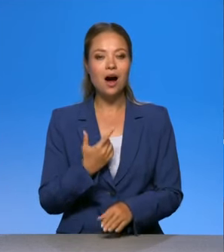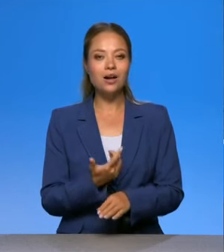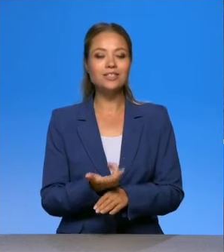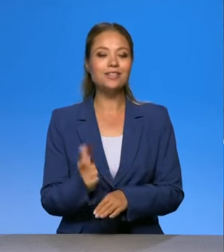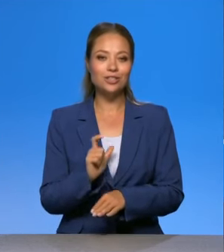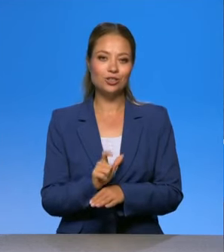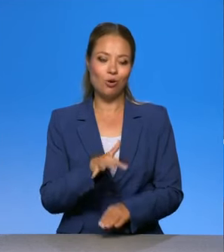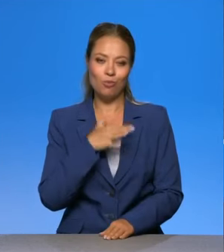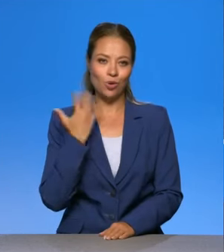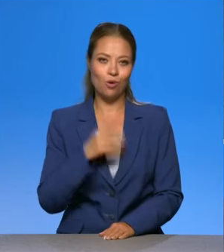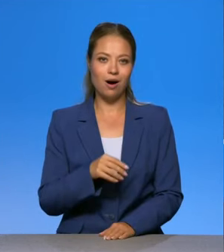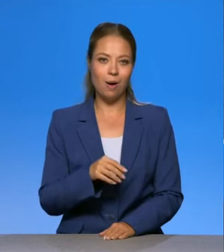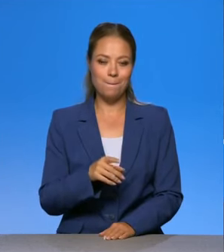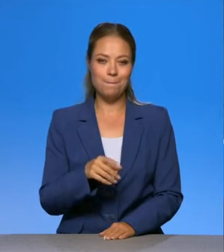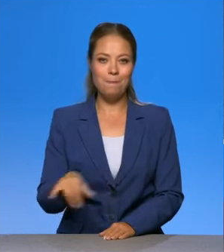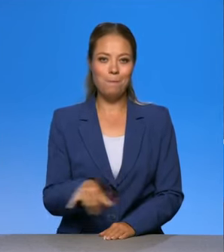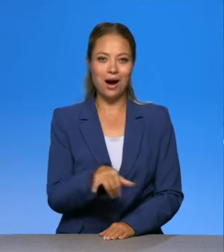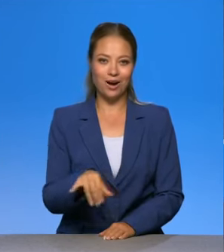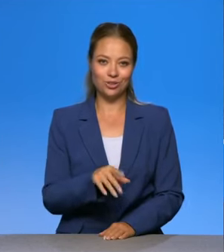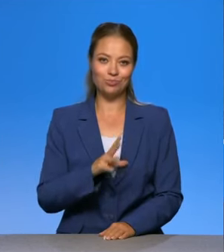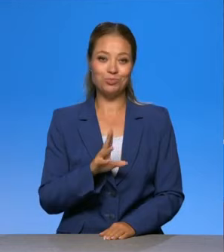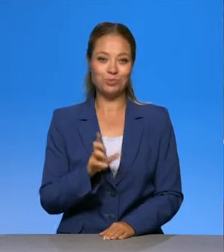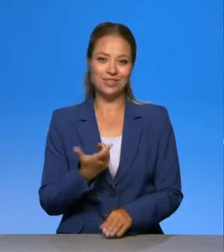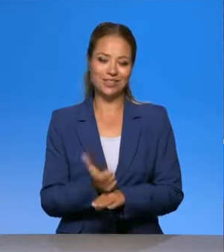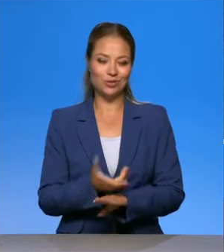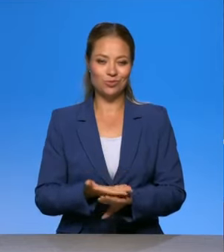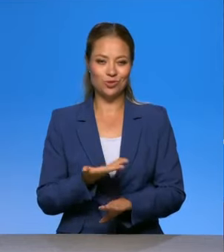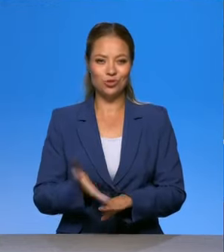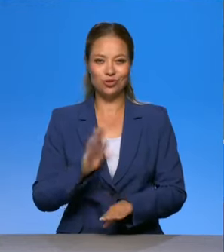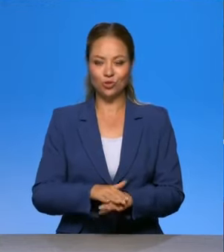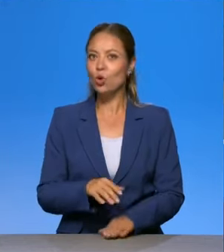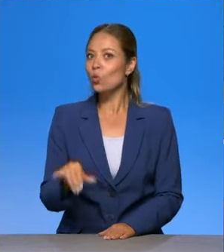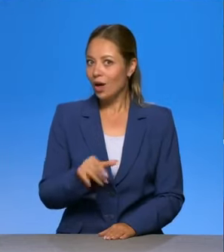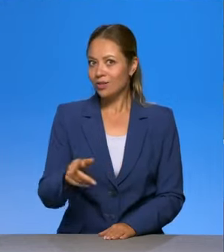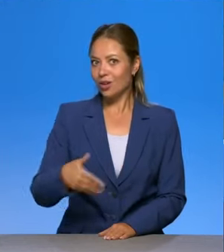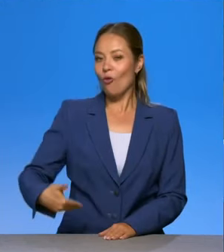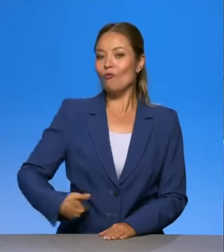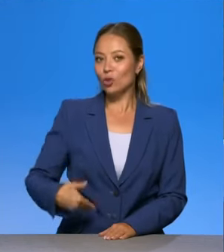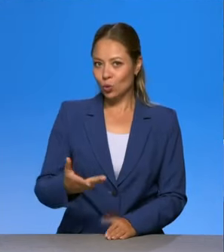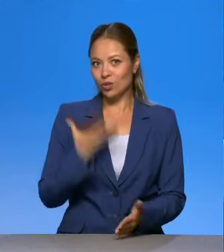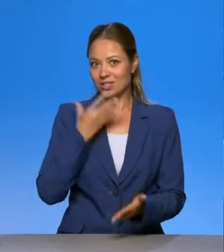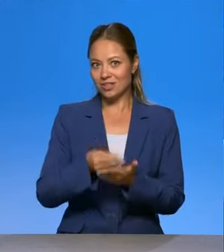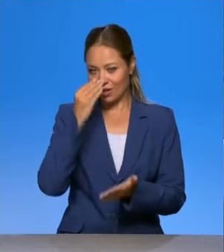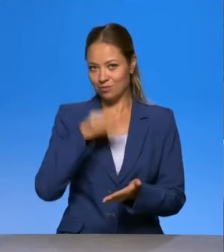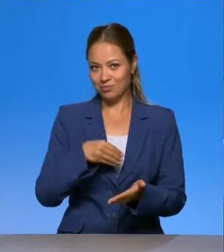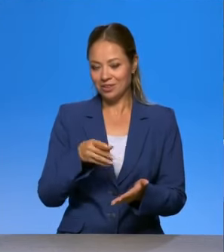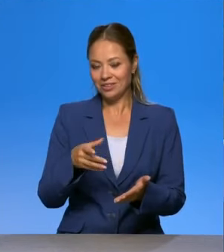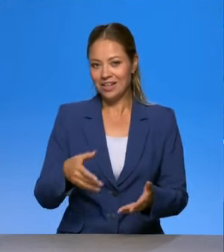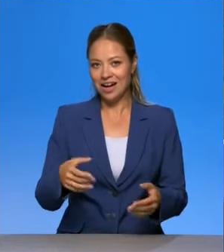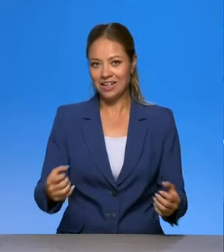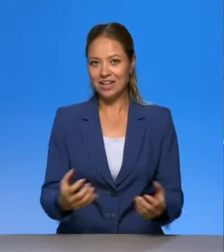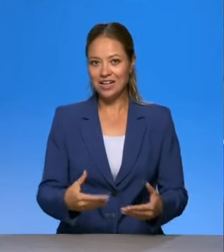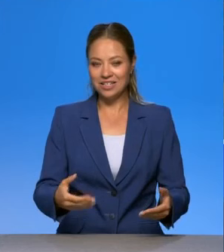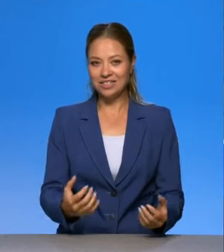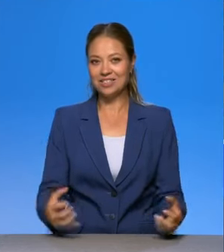бы не долететь уже. Ну, я представляю, из России. Куда-то в Тулу с своим самоваром, а тут куда-то в Папуа Новой Гвинее своей свиньей. Ну,